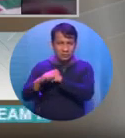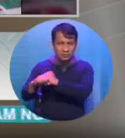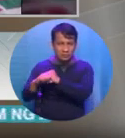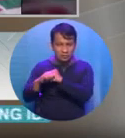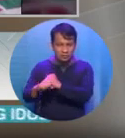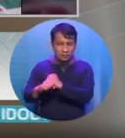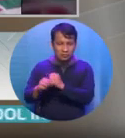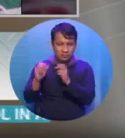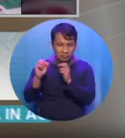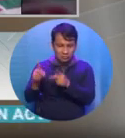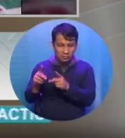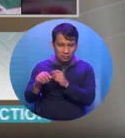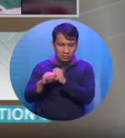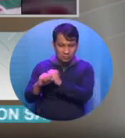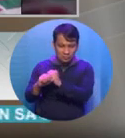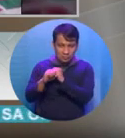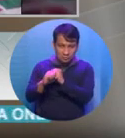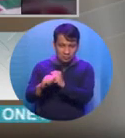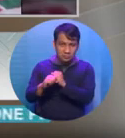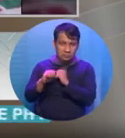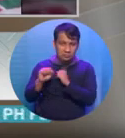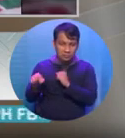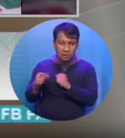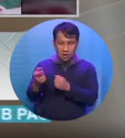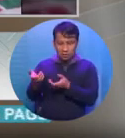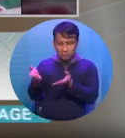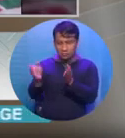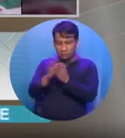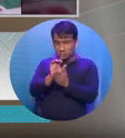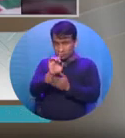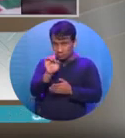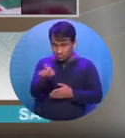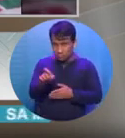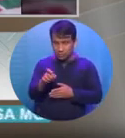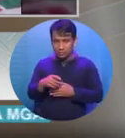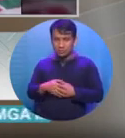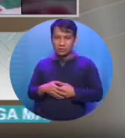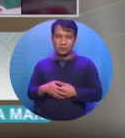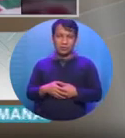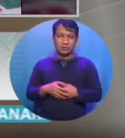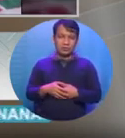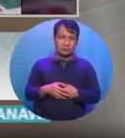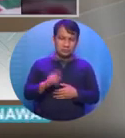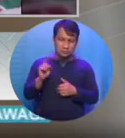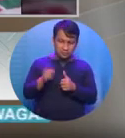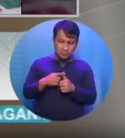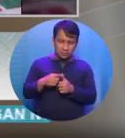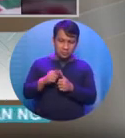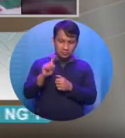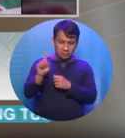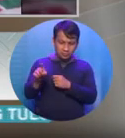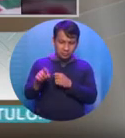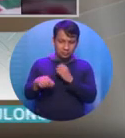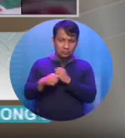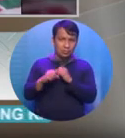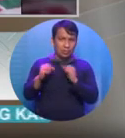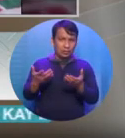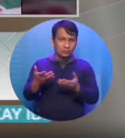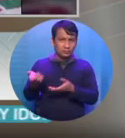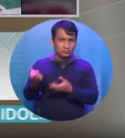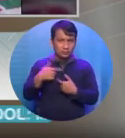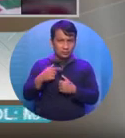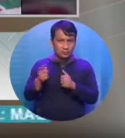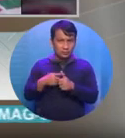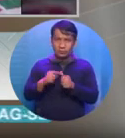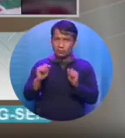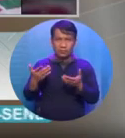kanya. Okay. Tapos, tinanong ko siya, daw, walang boyfriend daw. Sabi niya wala siyang boyfriend nung